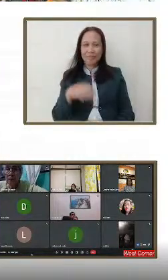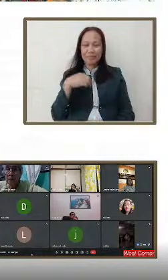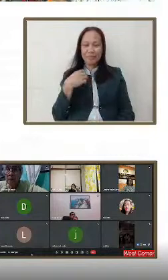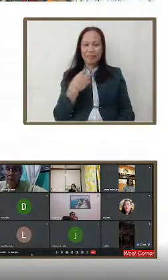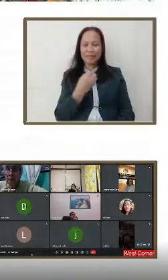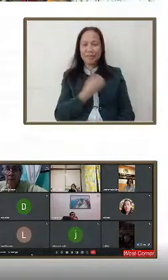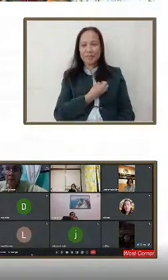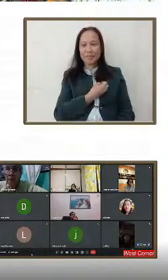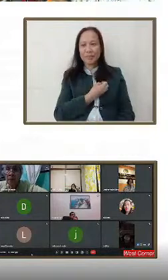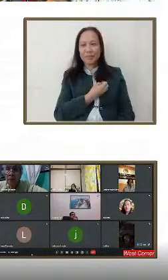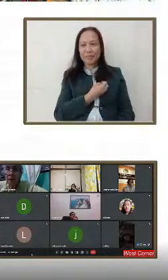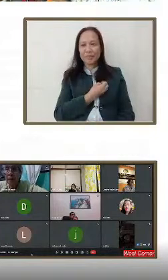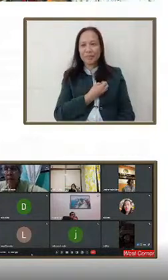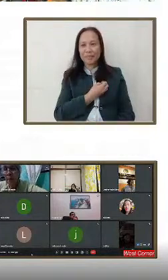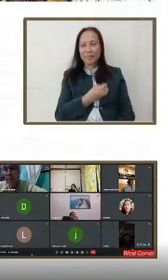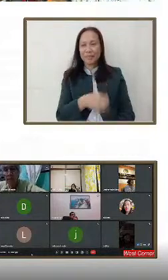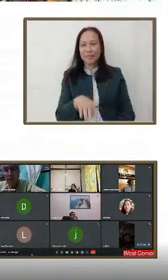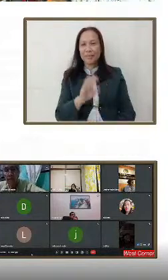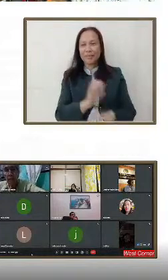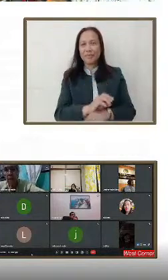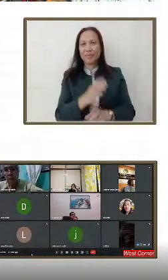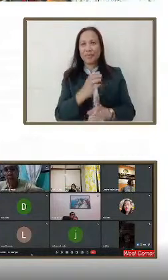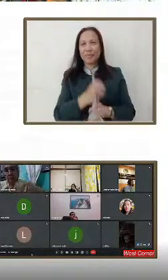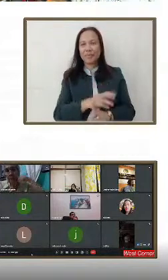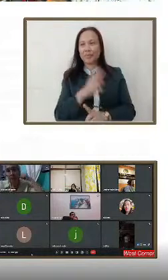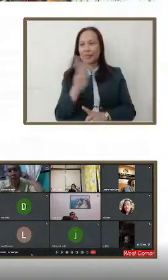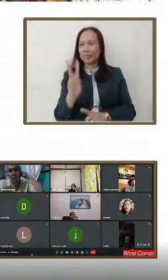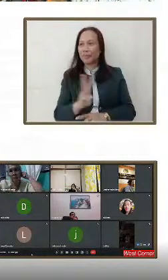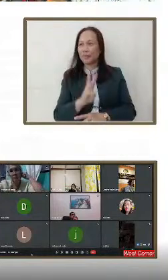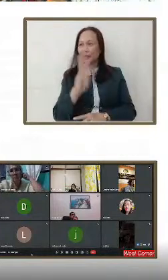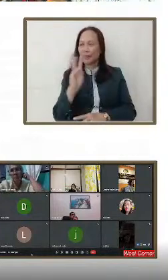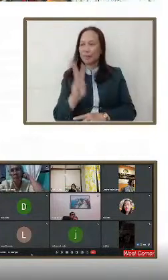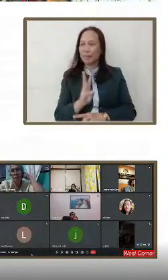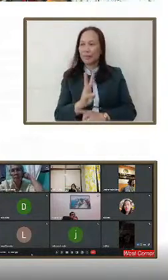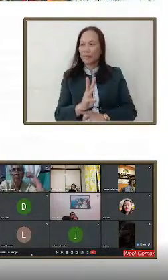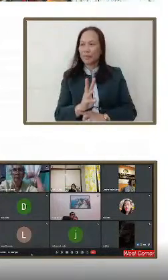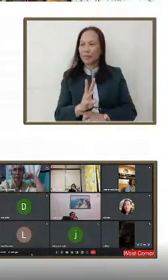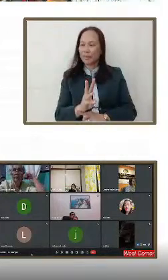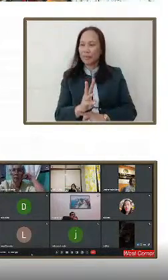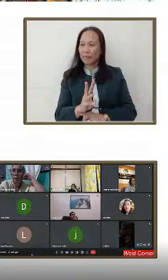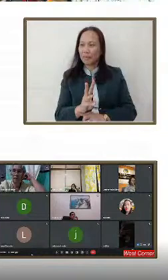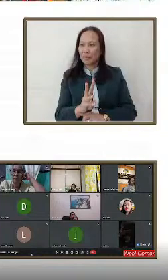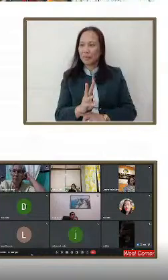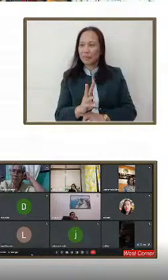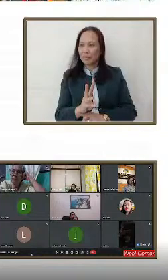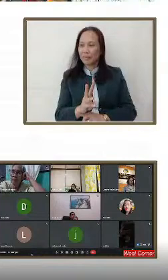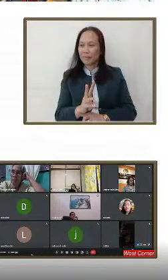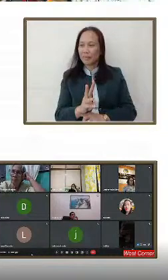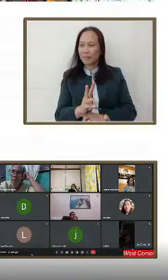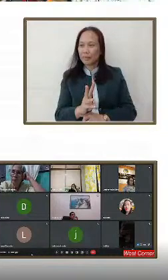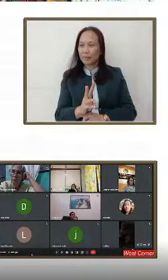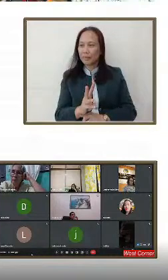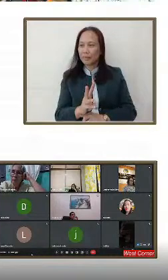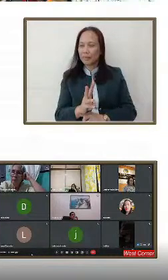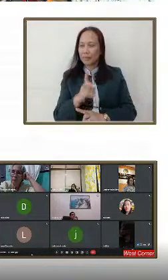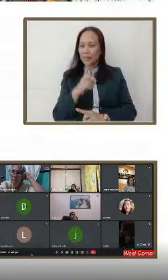yung ating gawain. You know, every Wednesday napapansin ko po mga kapatid na I don't know kung sino ang nag-work sa inyo for